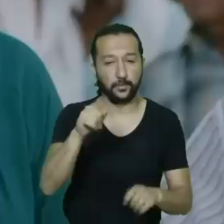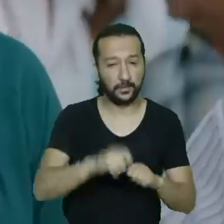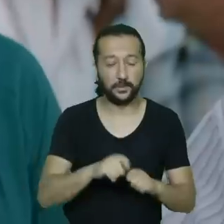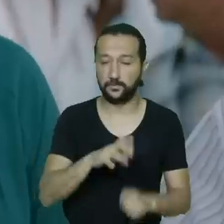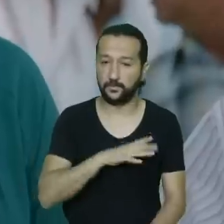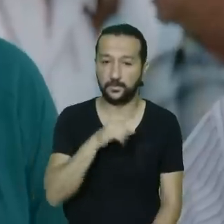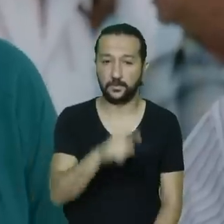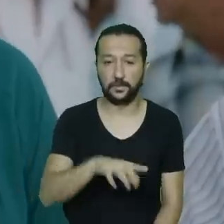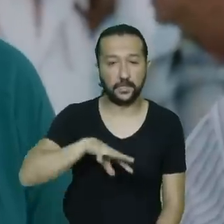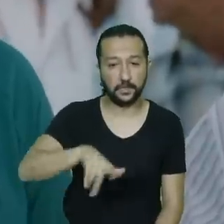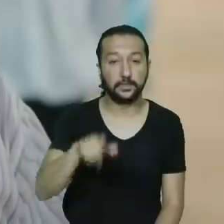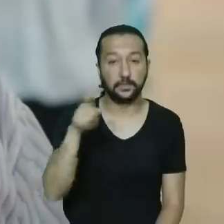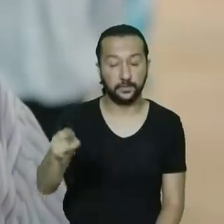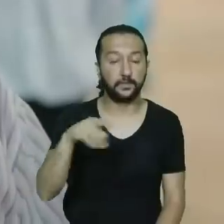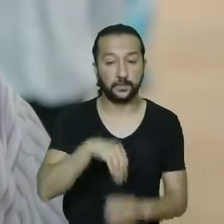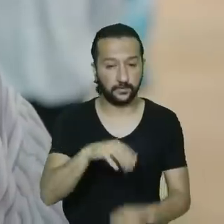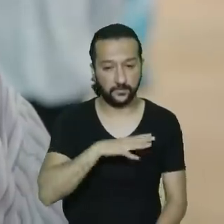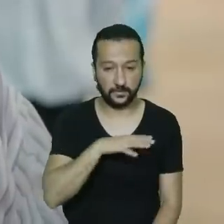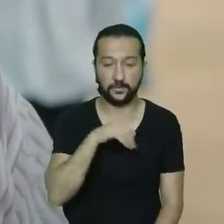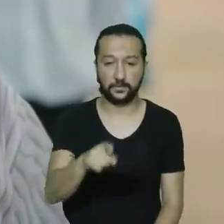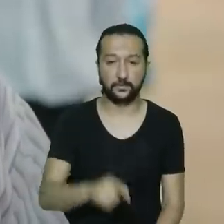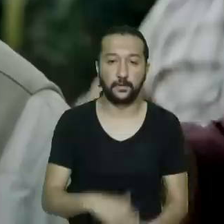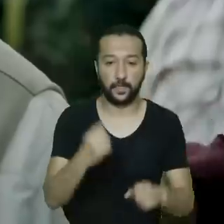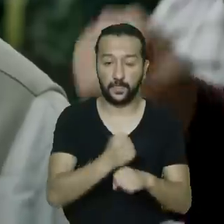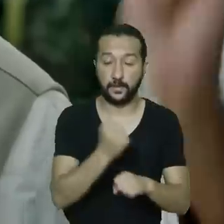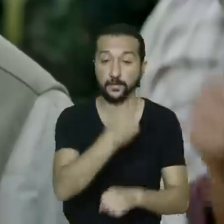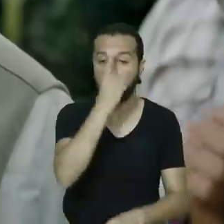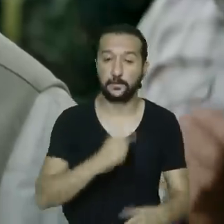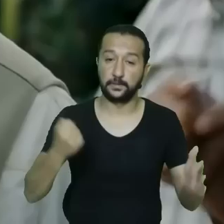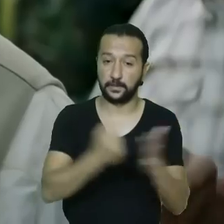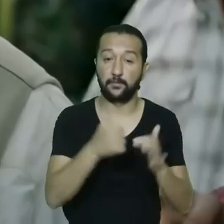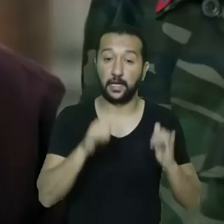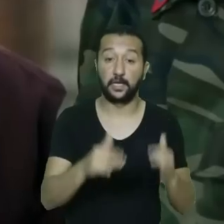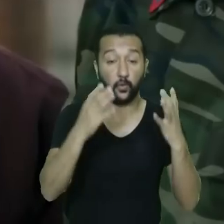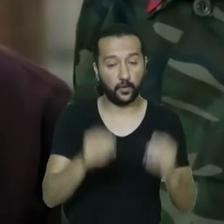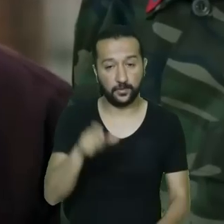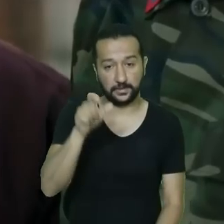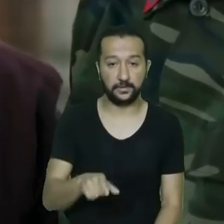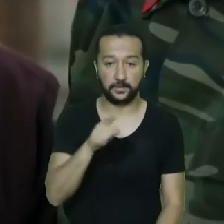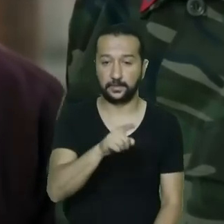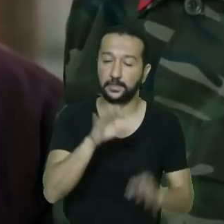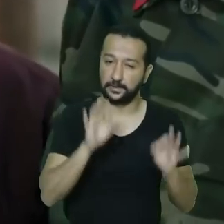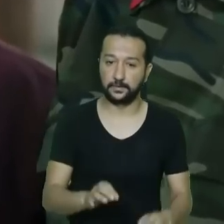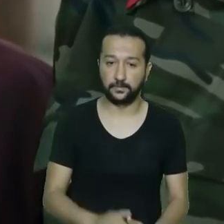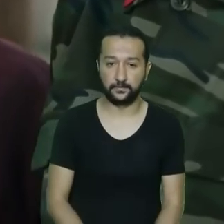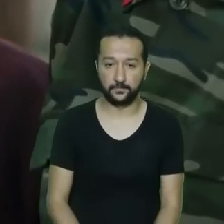var. Hırsızlığa lan. Heykele çarpanla aynı kişiyle olabilir.